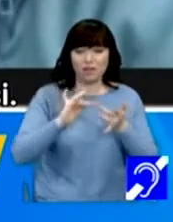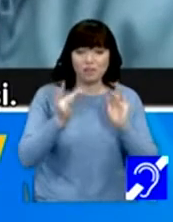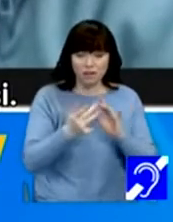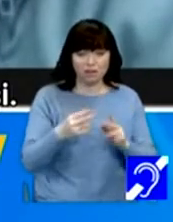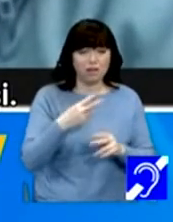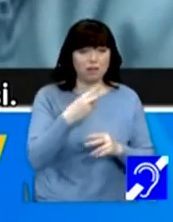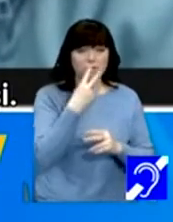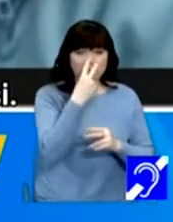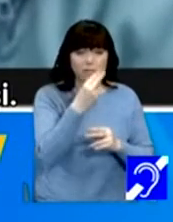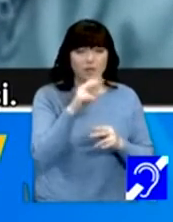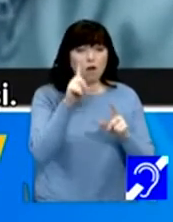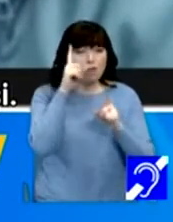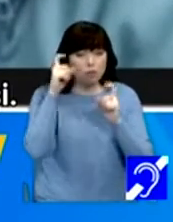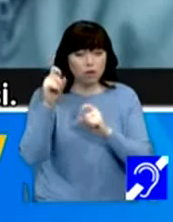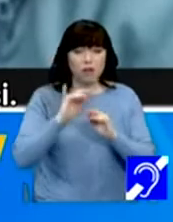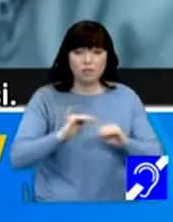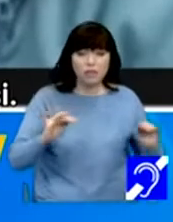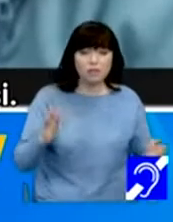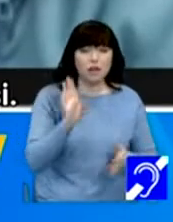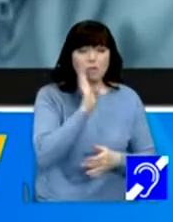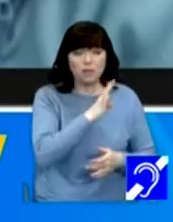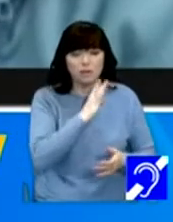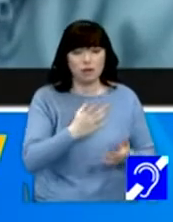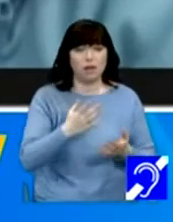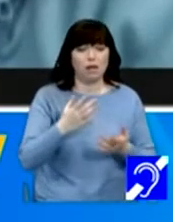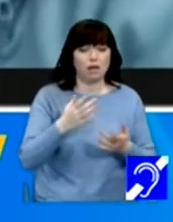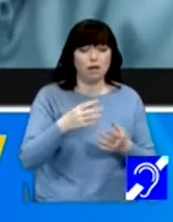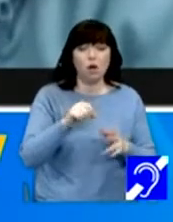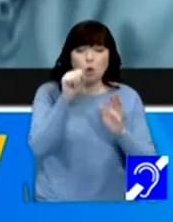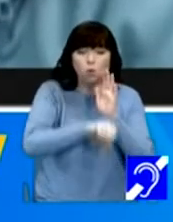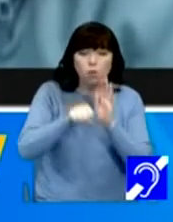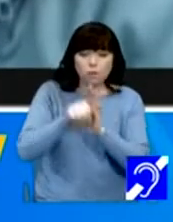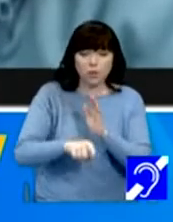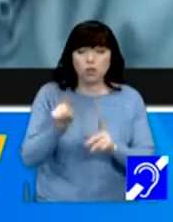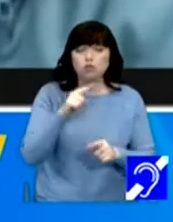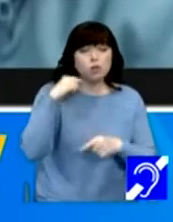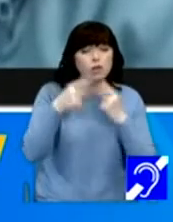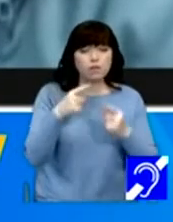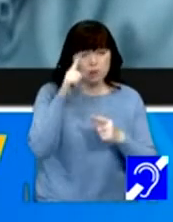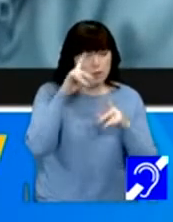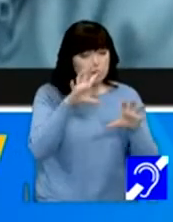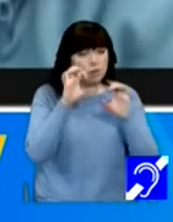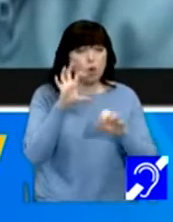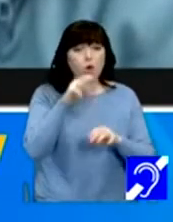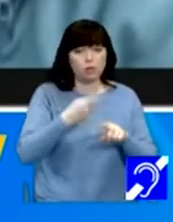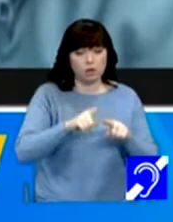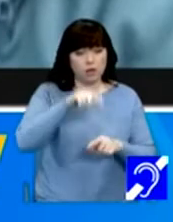изображениями матерей, детей, солдат, раненых или убитых. Что навсегда останется в вашей памяти из этой войны?